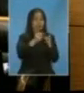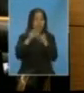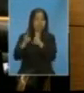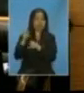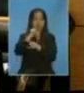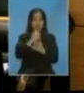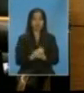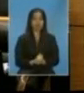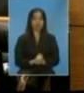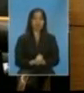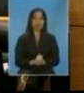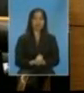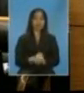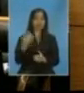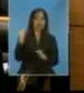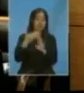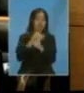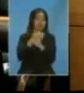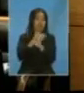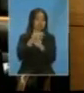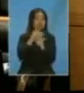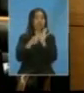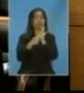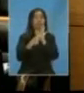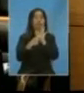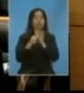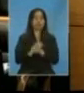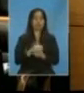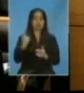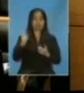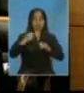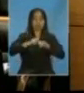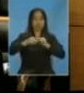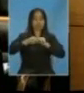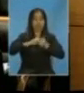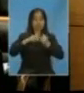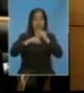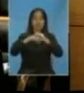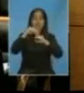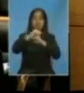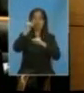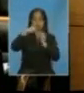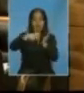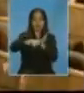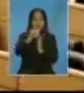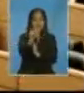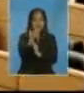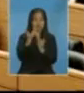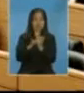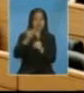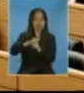ครับเมื่อเร็วๆนี้มีปัญหามากว่าโครงการจำนำข้าวเงินไม่พ